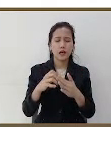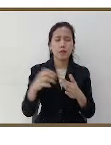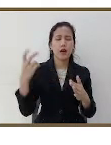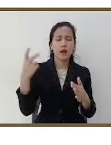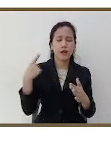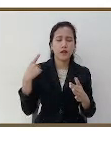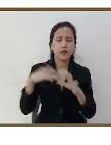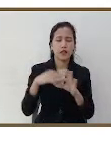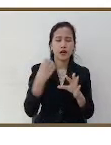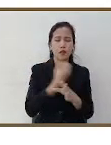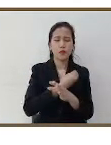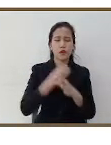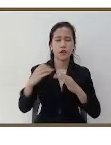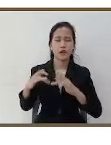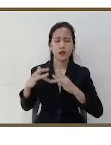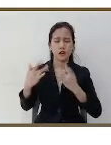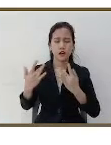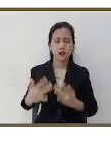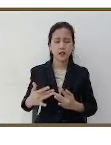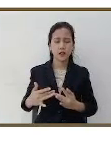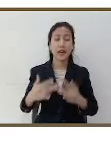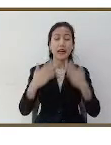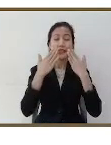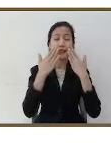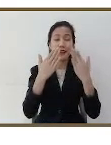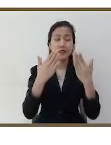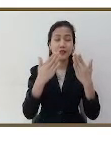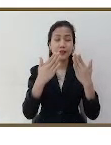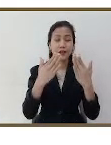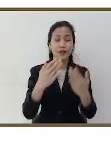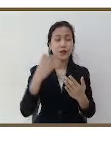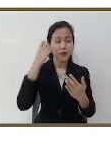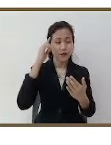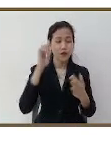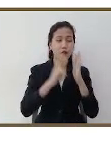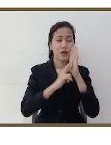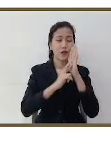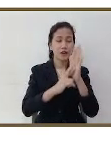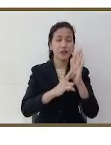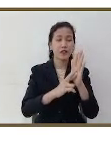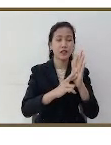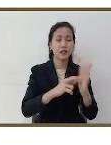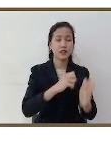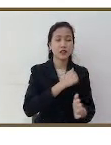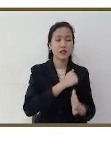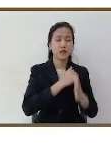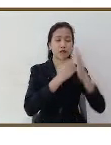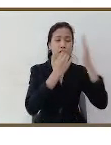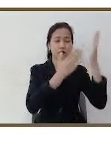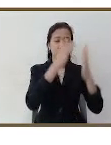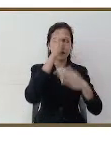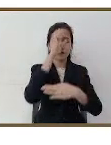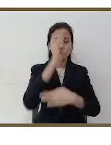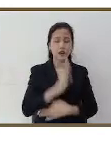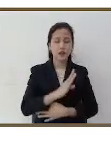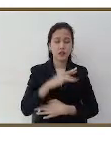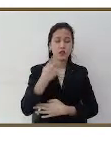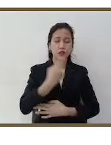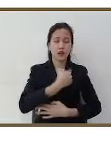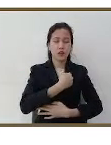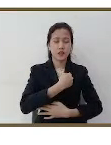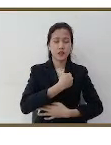aming isipan. Thank you, Lord. Thank you for revealing yourself, for continually revealing yourself to